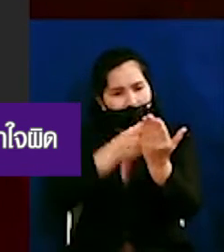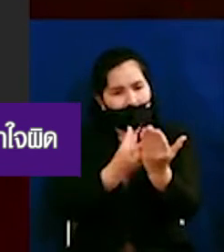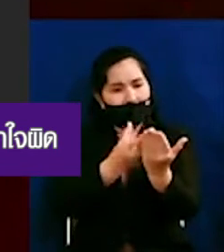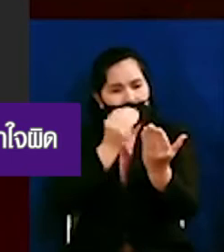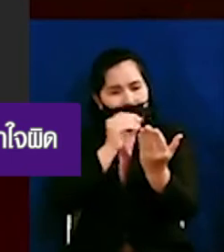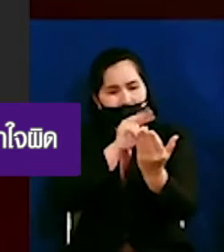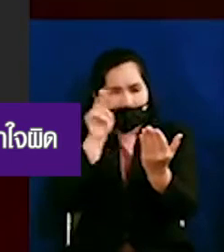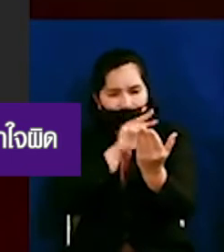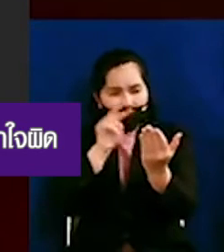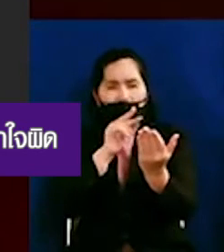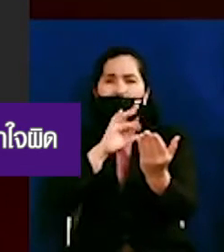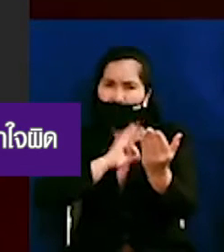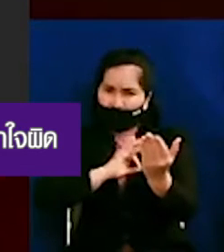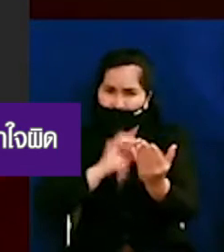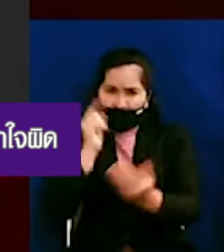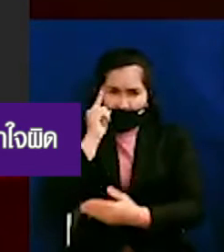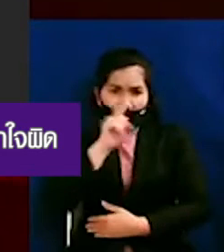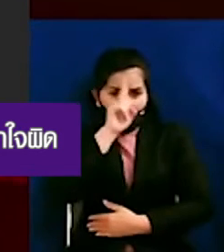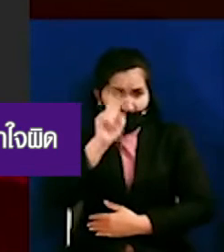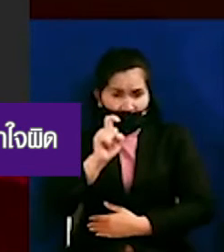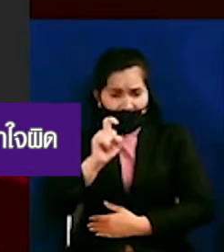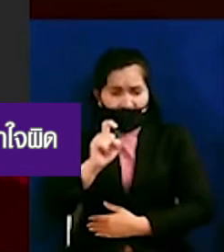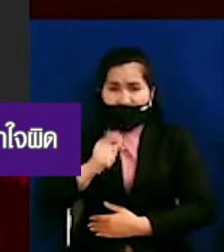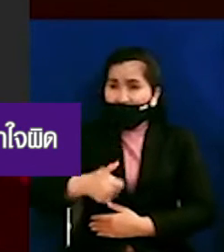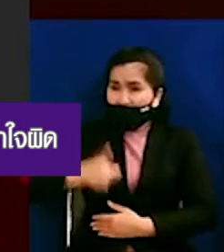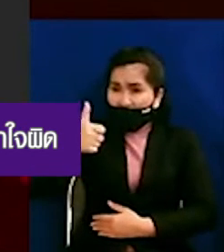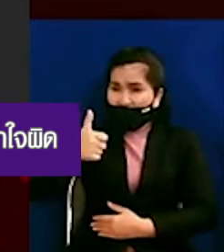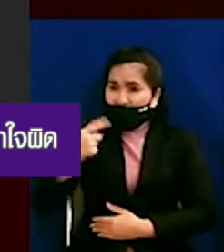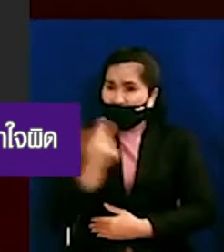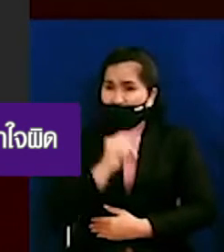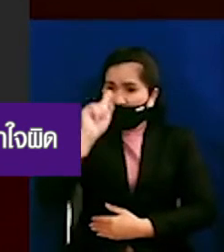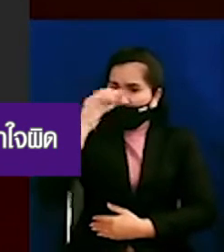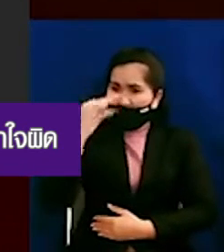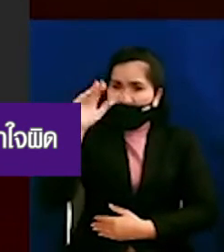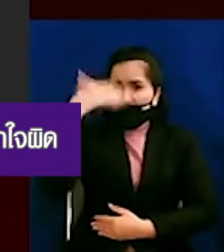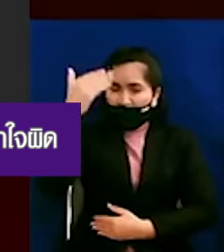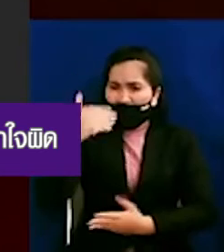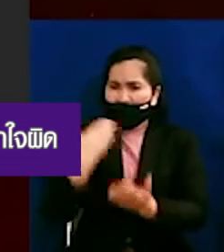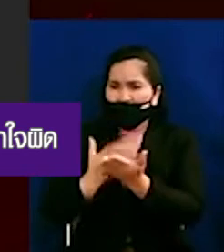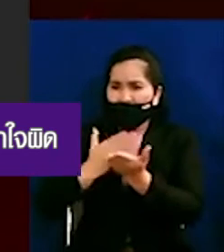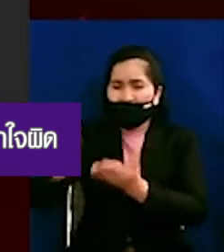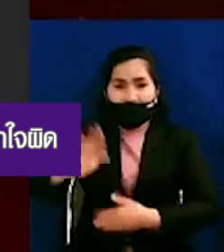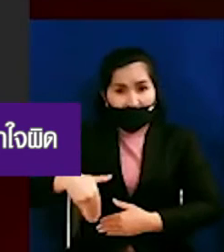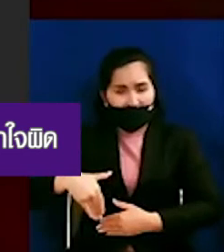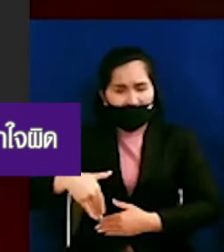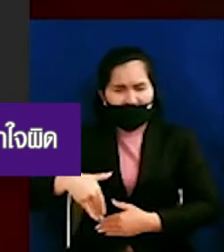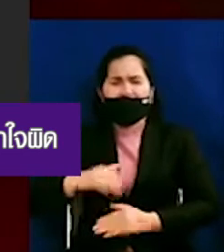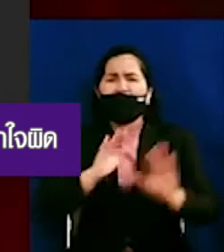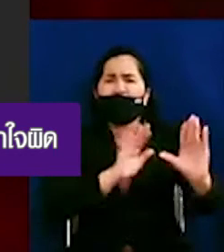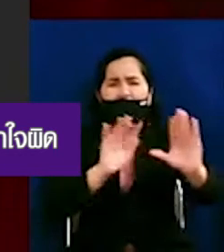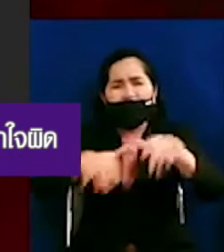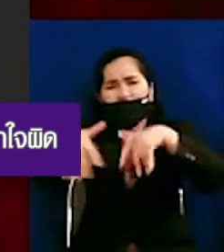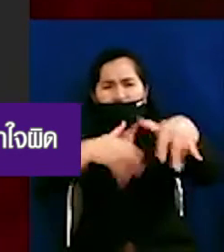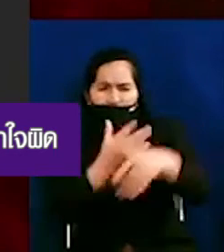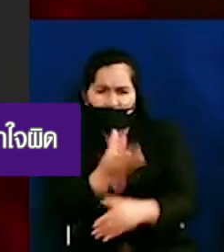เอ่อรู้สึกสงสัยในใจแล้วมันจะเป็นไปได้อย่างไรนะนะครับผู้ที่จะนำเสนอข่าวส่งต่อกันไปเนี่ยน่าจะ